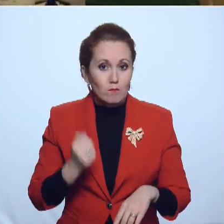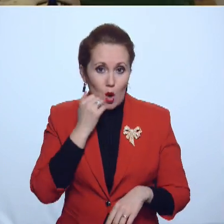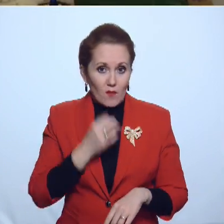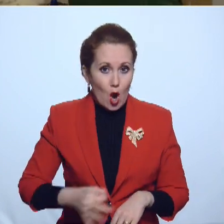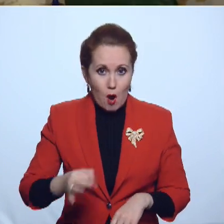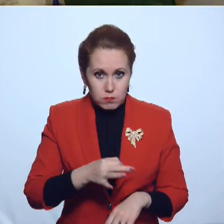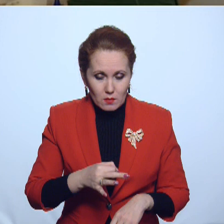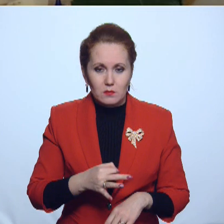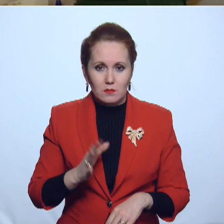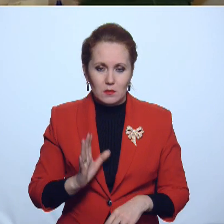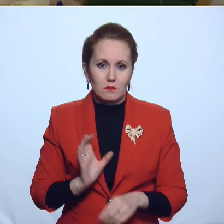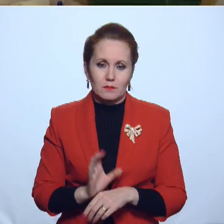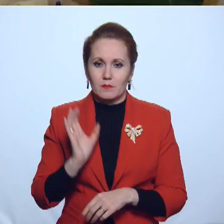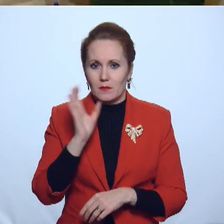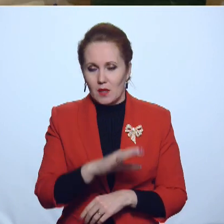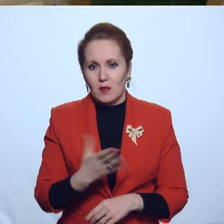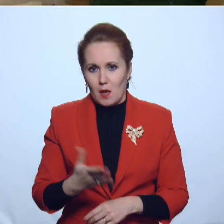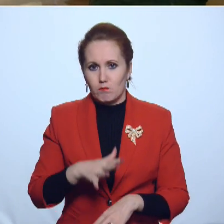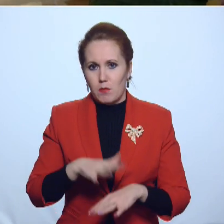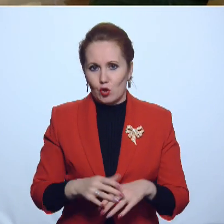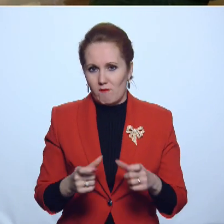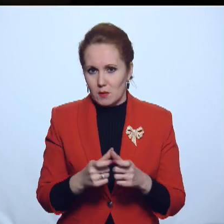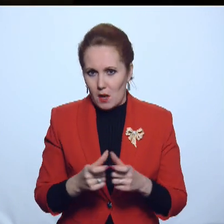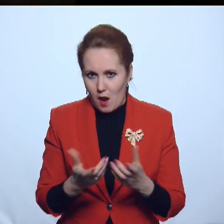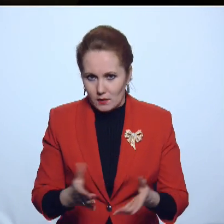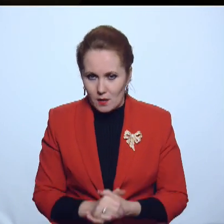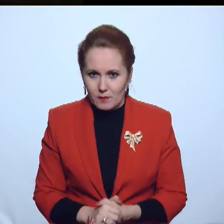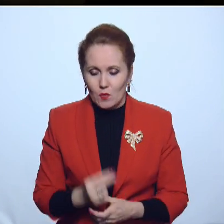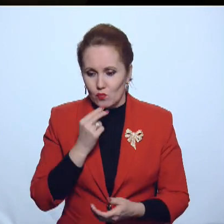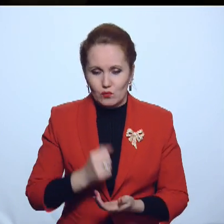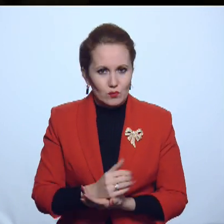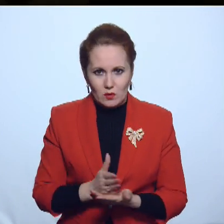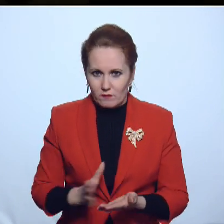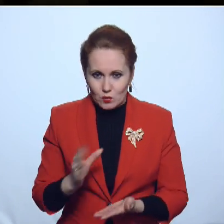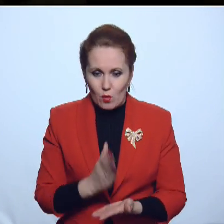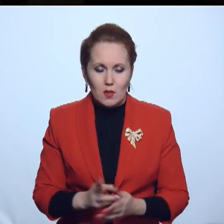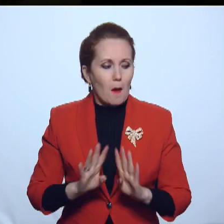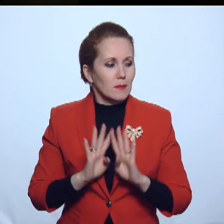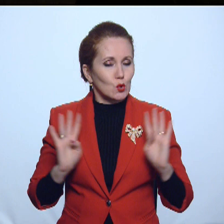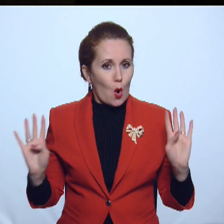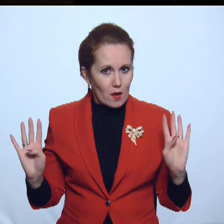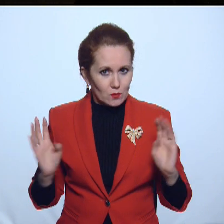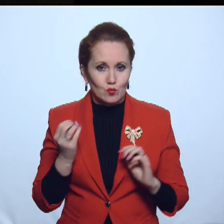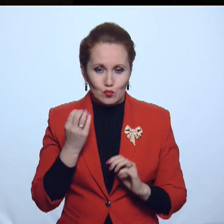отправятся с полным набором провизии и банковскими картами. Ну, сложно сказать насчет настроения, потому что